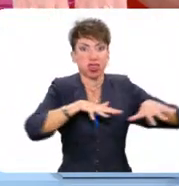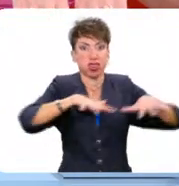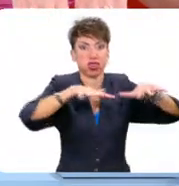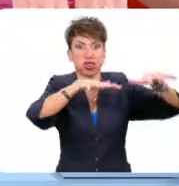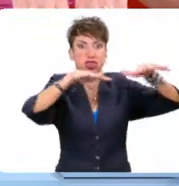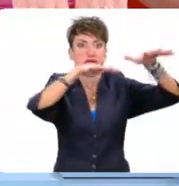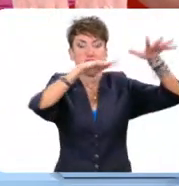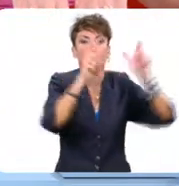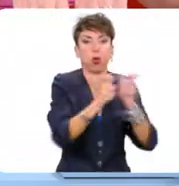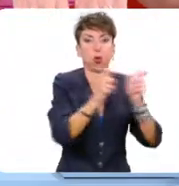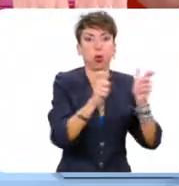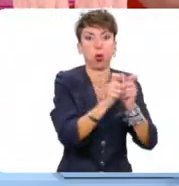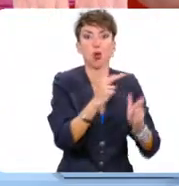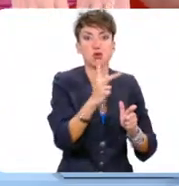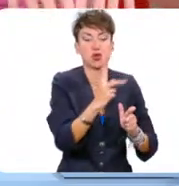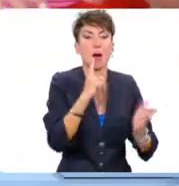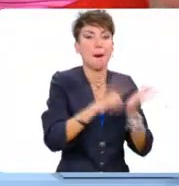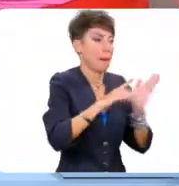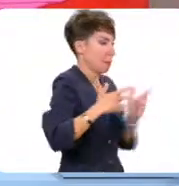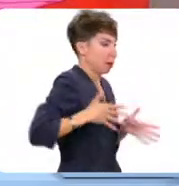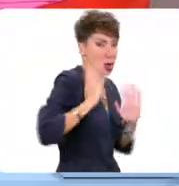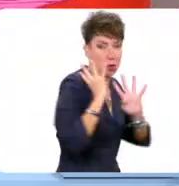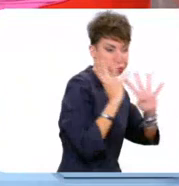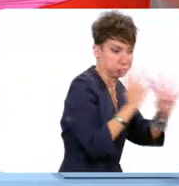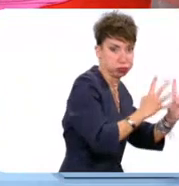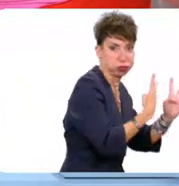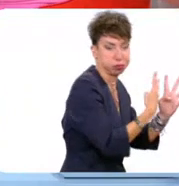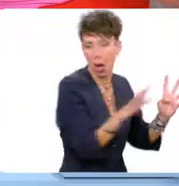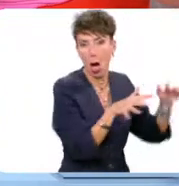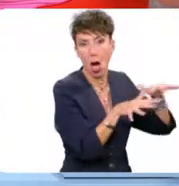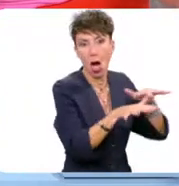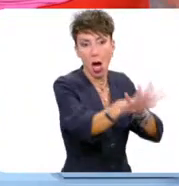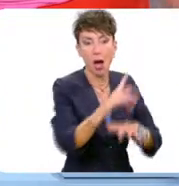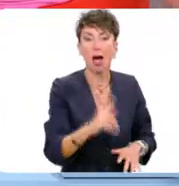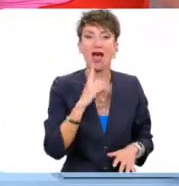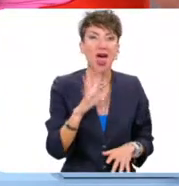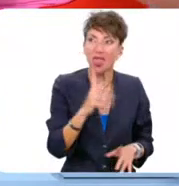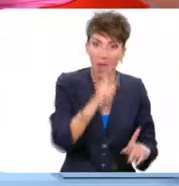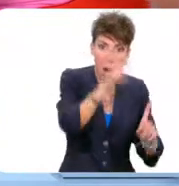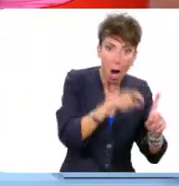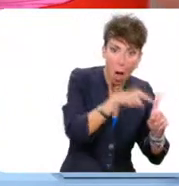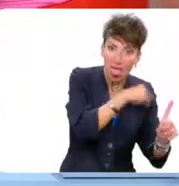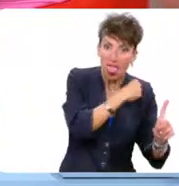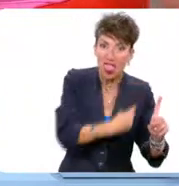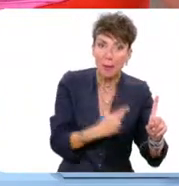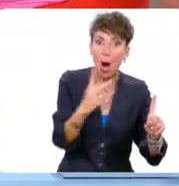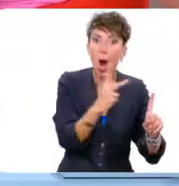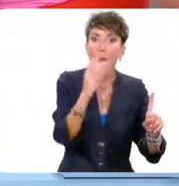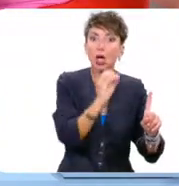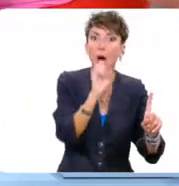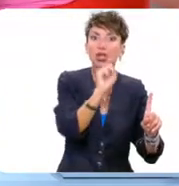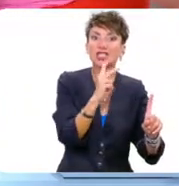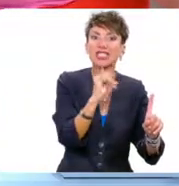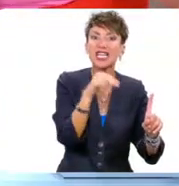πρέπει να κόψουμε το ανάχωμα σας κάλεσε ο κύριος σακελλαρίου σας είπε ότι πλημμυρίζει ο κοσκινάς σας ζήτησε να κοπεί το